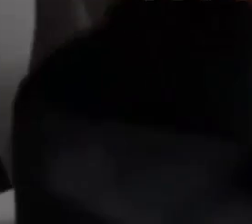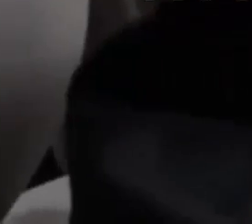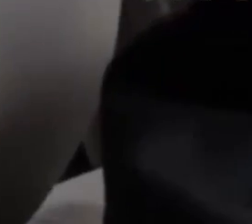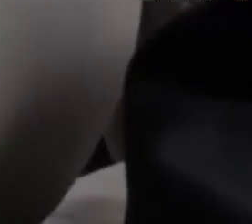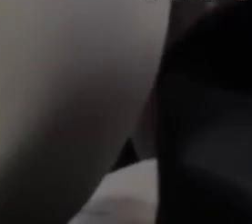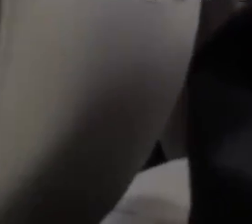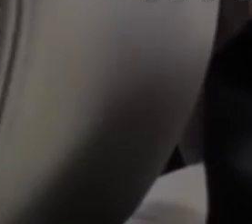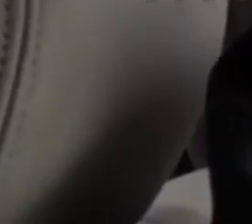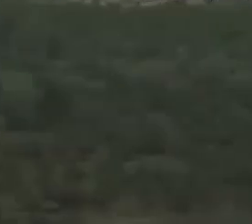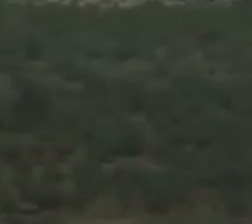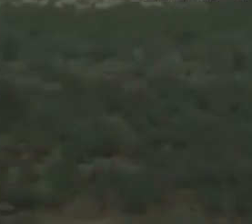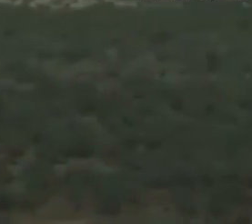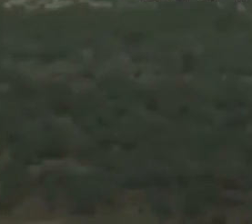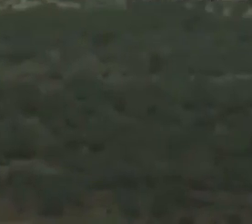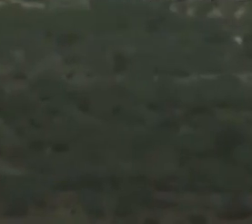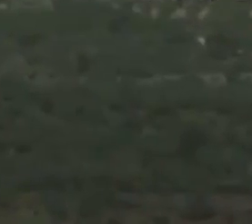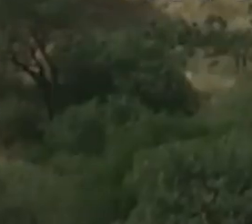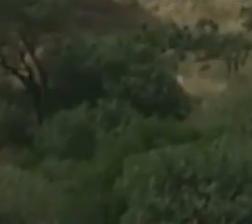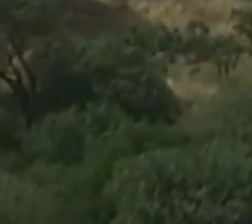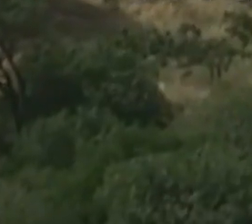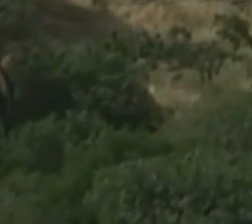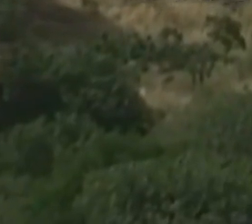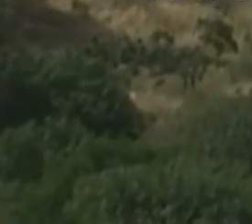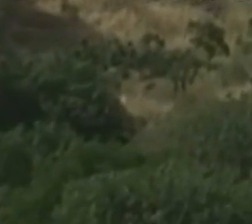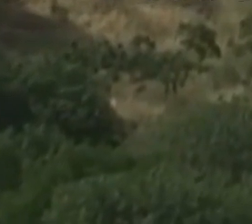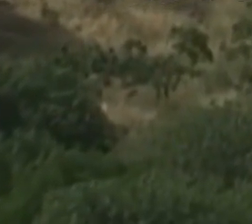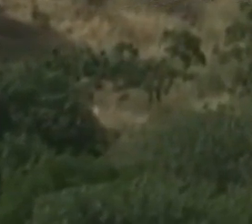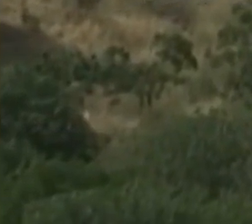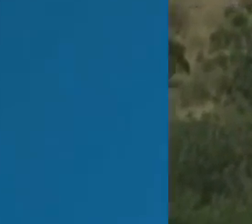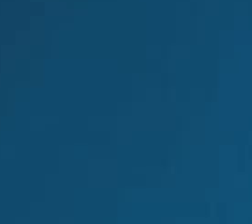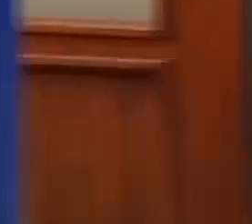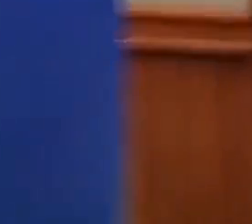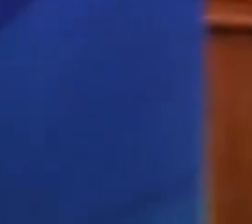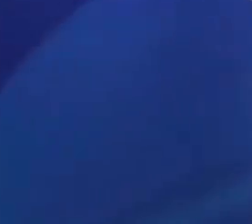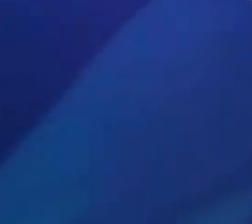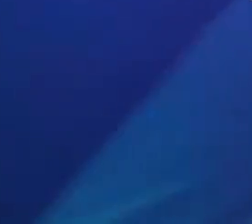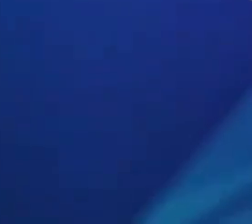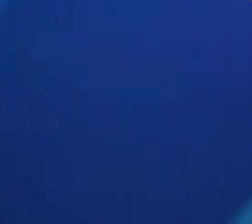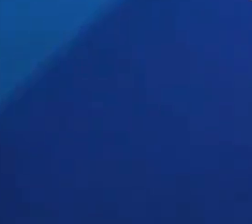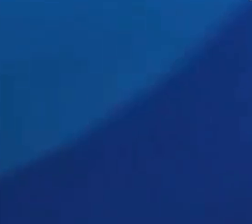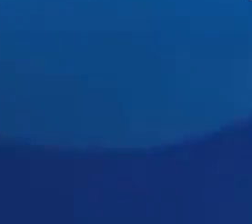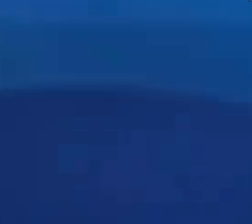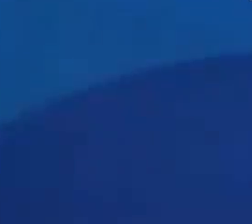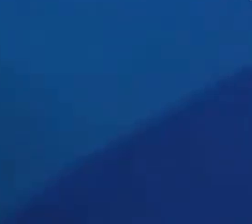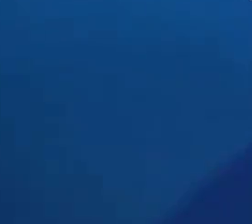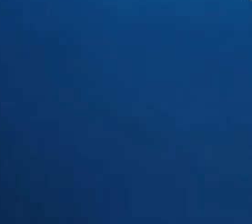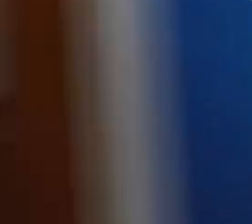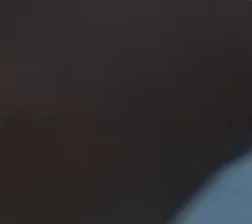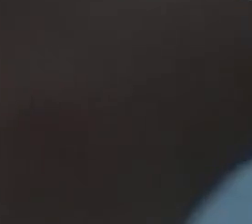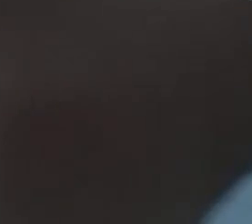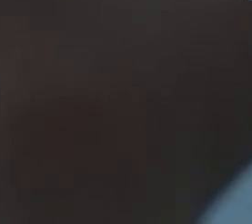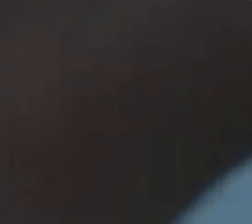אסד. וסתדחל אל מדנין ליקונו בחנאי דול ישראל. ראש ממשלה